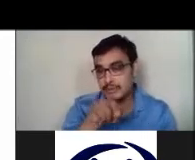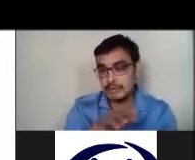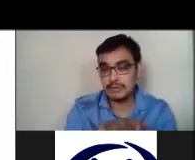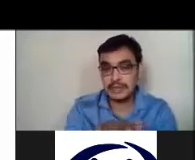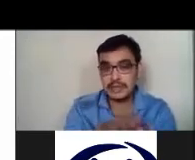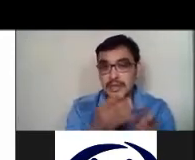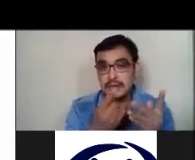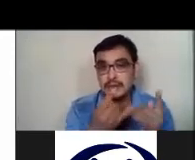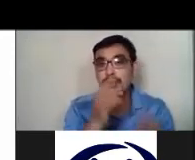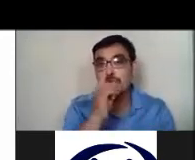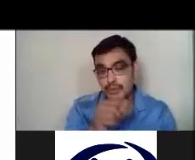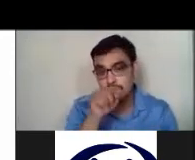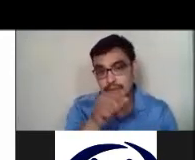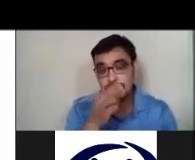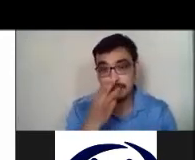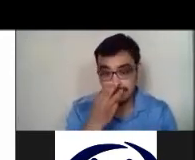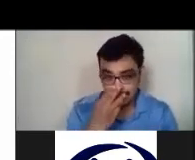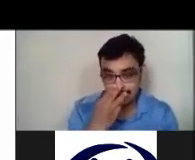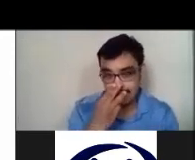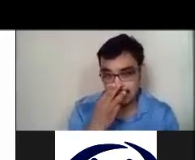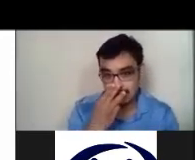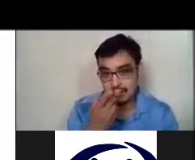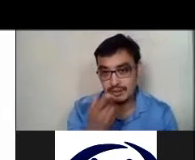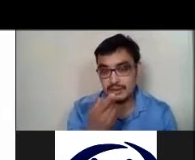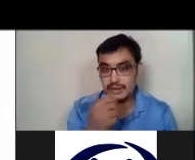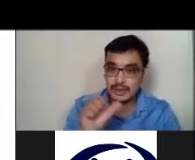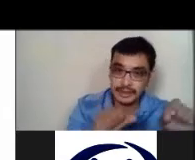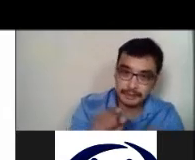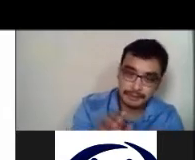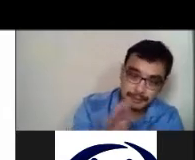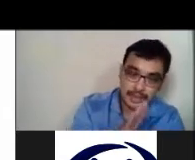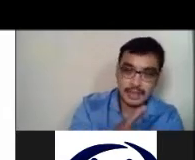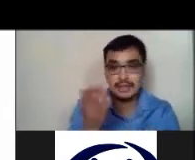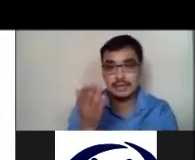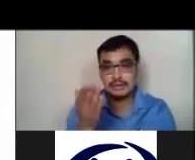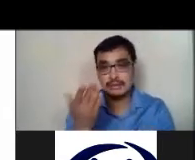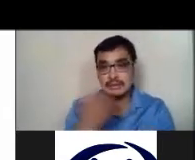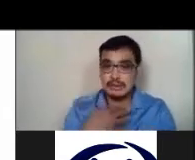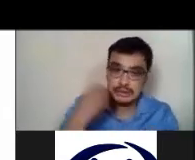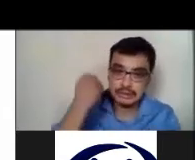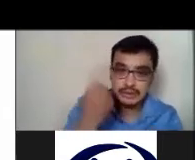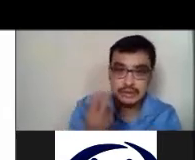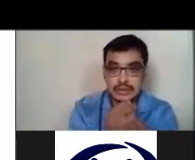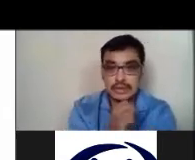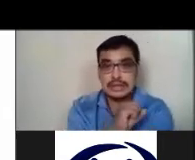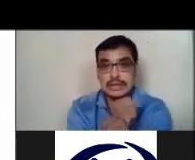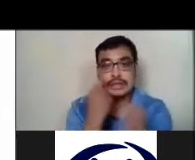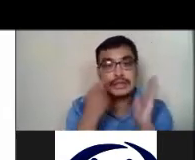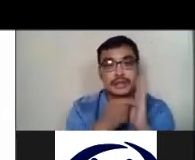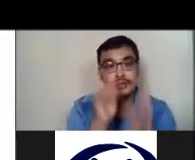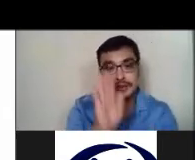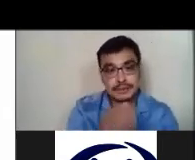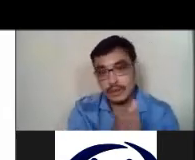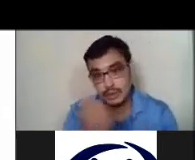हो र यसमा चाहिँ यो जतिखेर पनि सुसाइड गर्ने रिस्क चाहिँ एकदम धेरै देखिन्छ. नेक्स्ट स्लाइड.